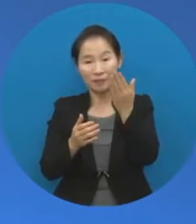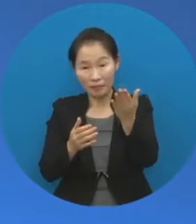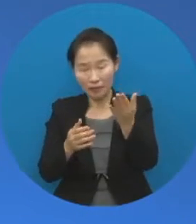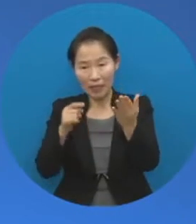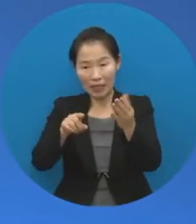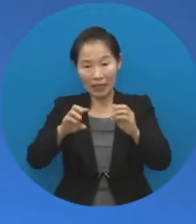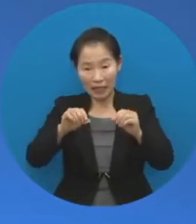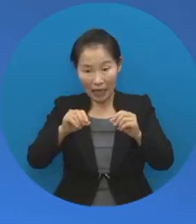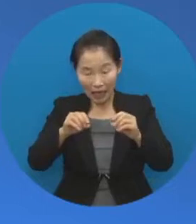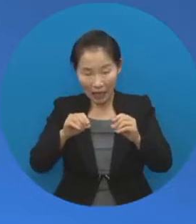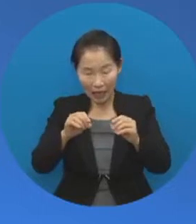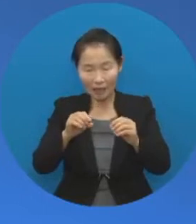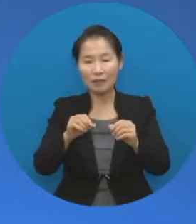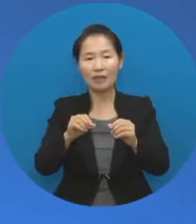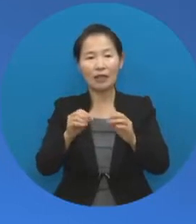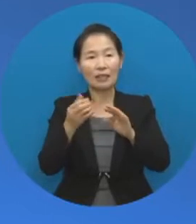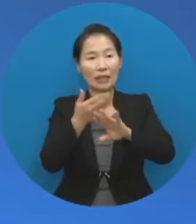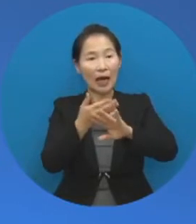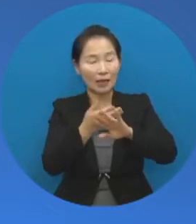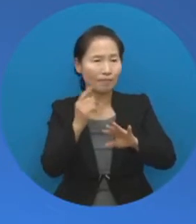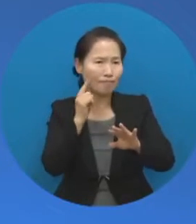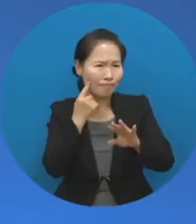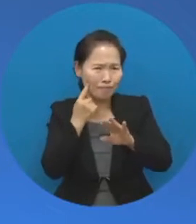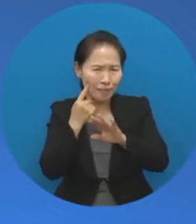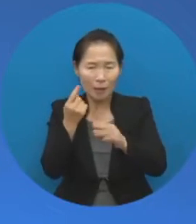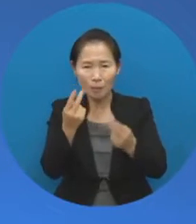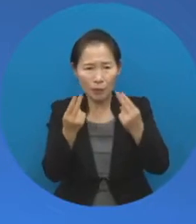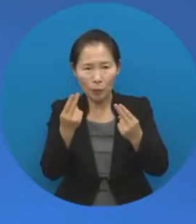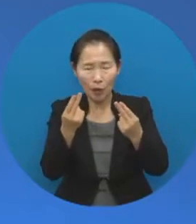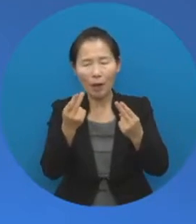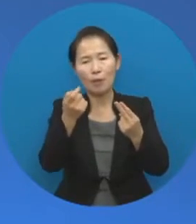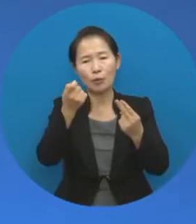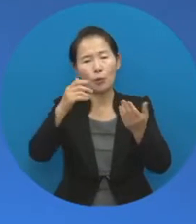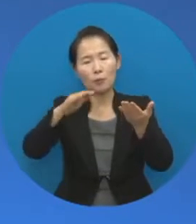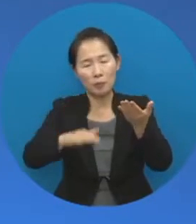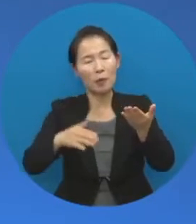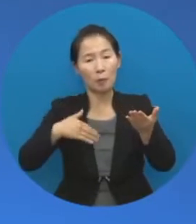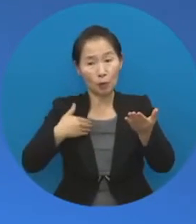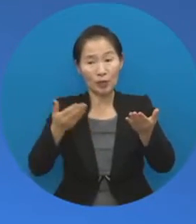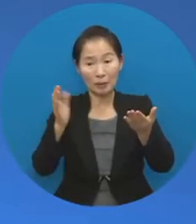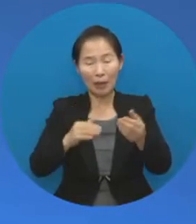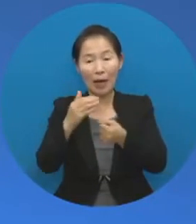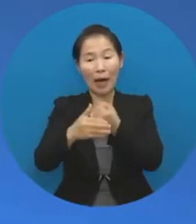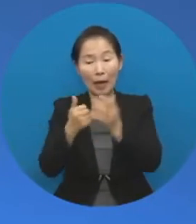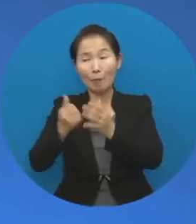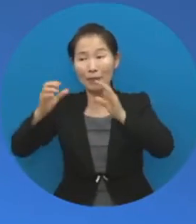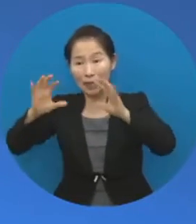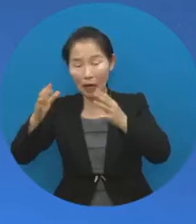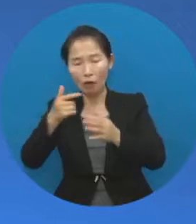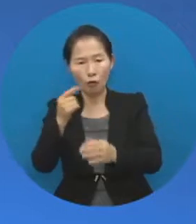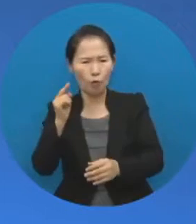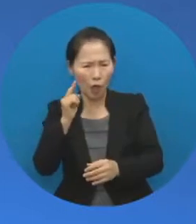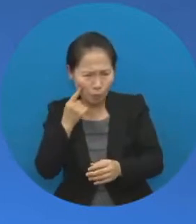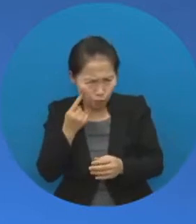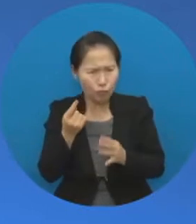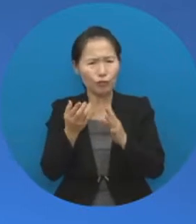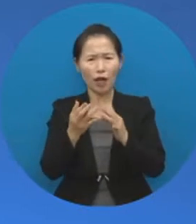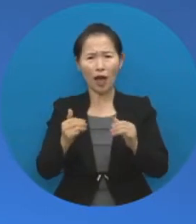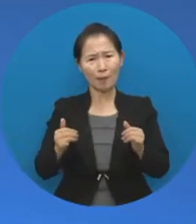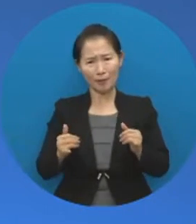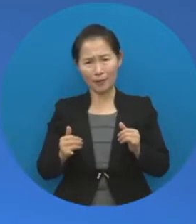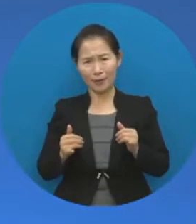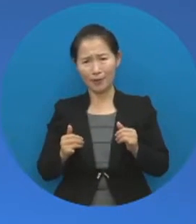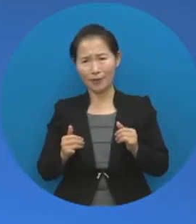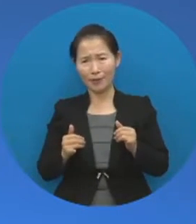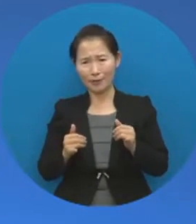사람의 기준에 들어갈 수 없을지라도 너는 하나님 나라에선 아름다운 사람이야. 그러면서 별명을